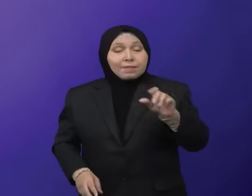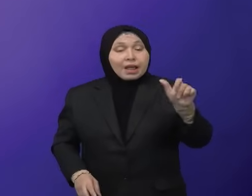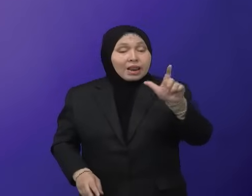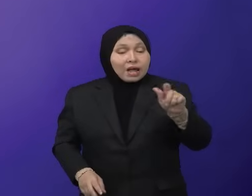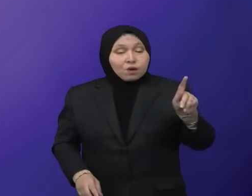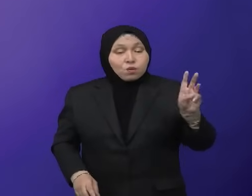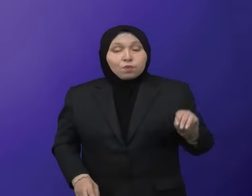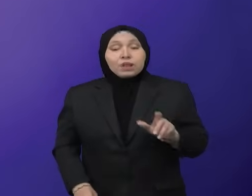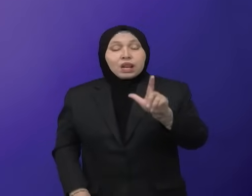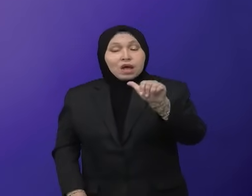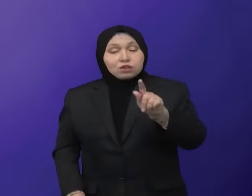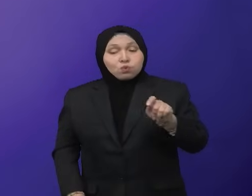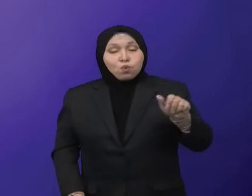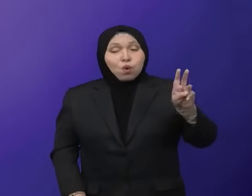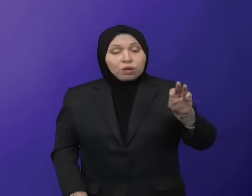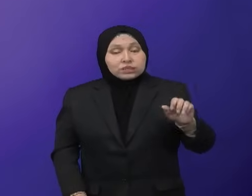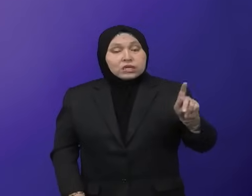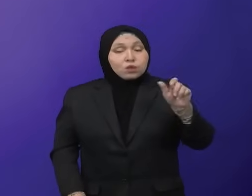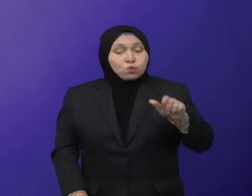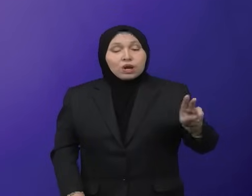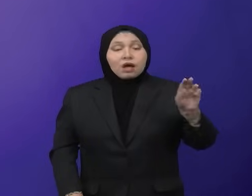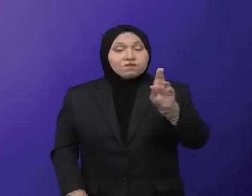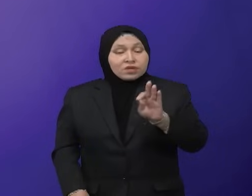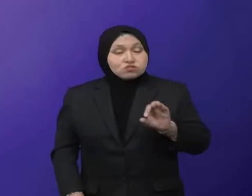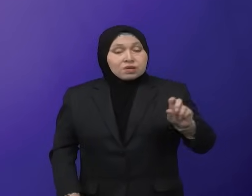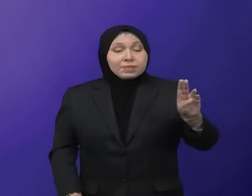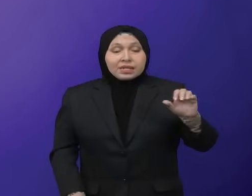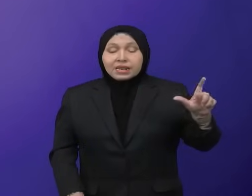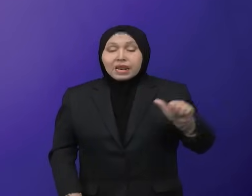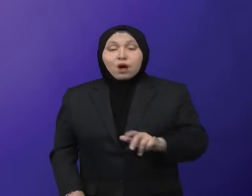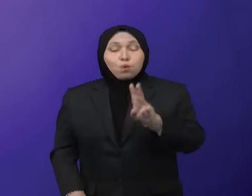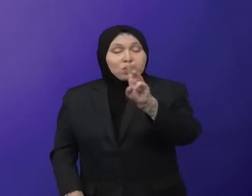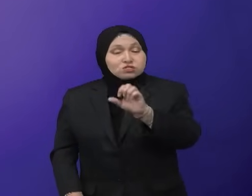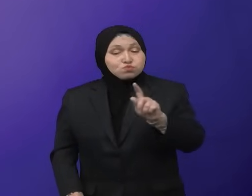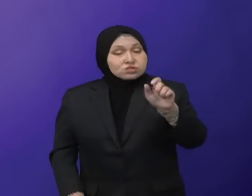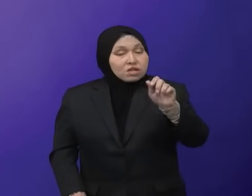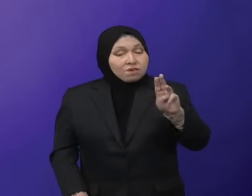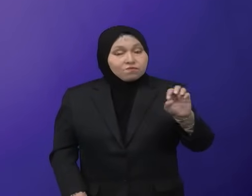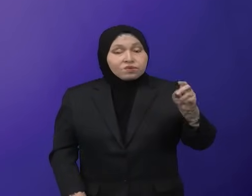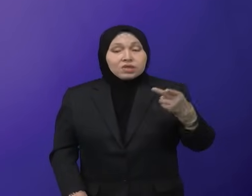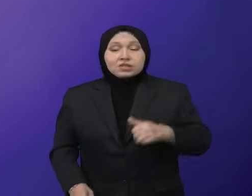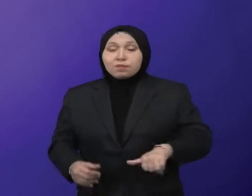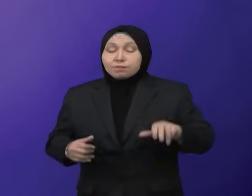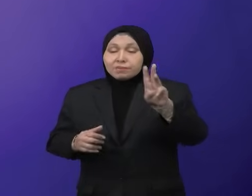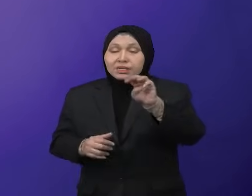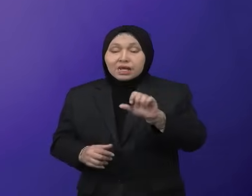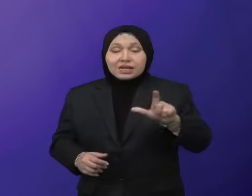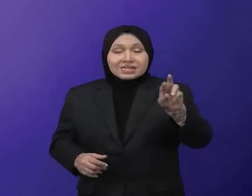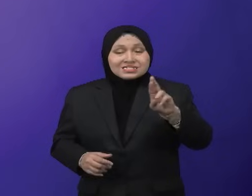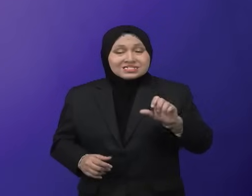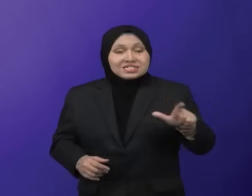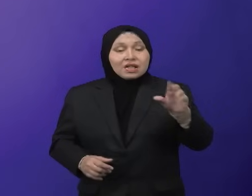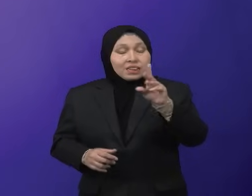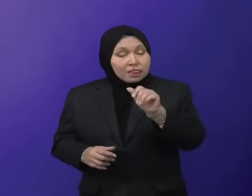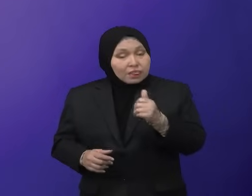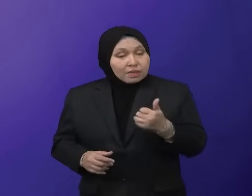la tuqatiluna fi sabilillah. Kemudian, wal mustad'afin. Satu, minar rijal.